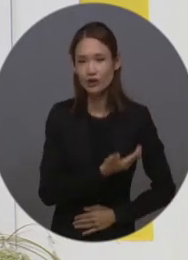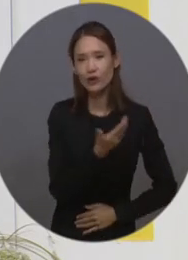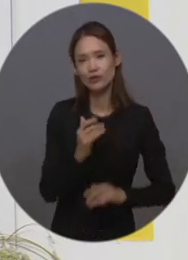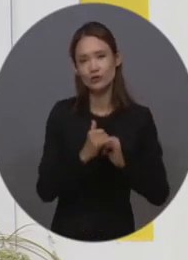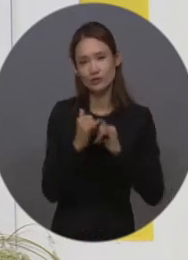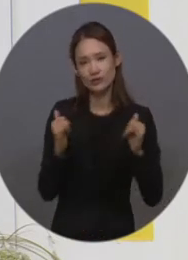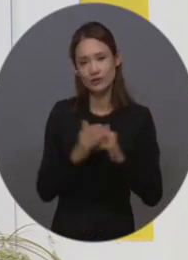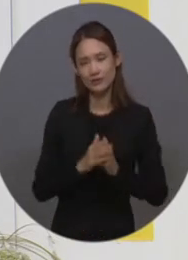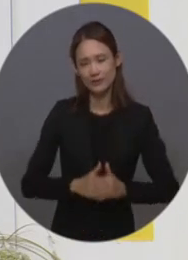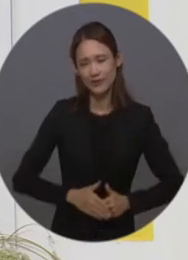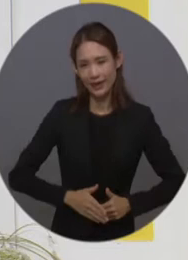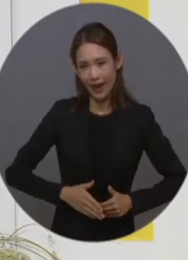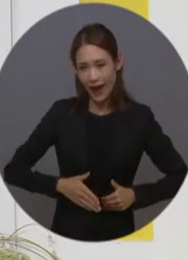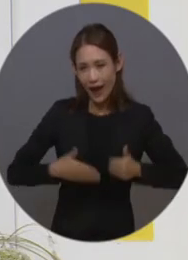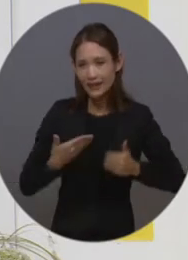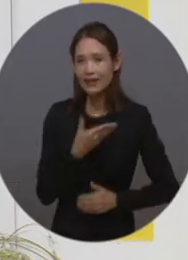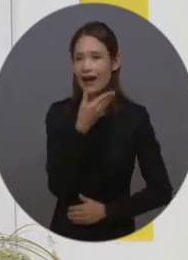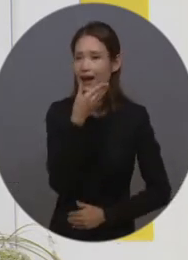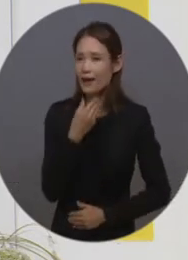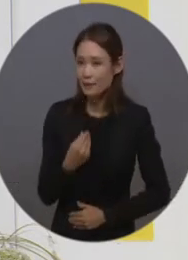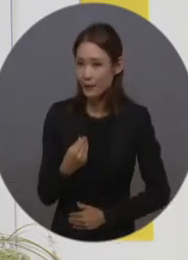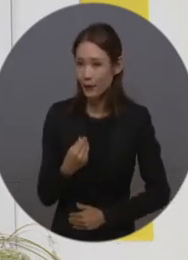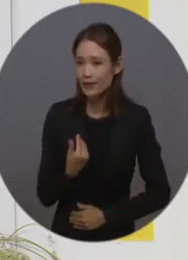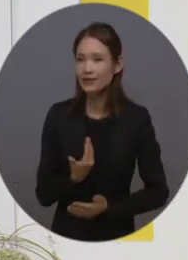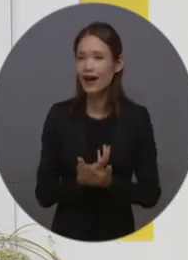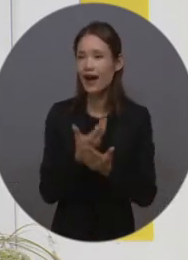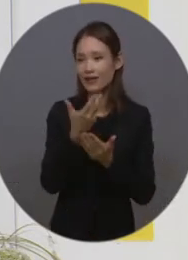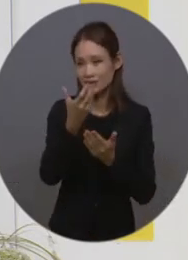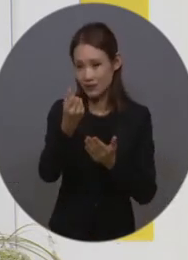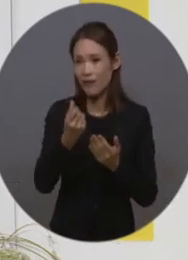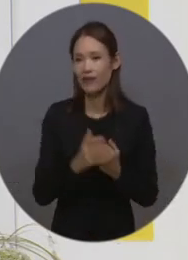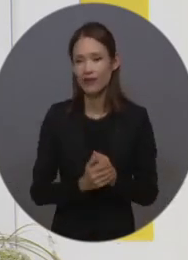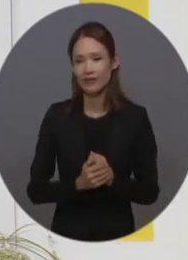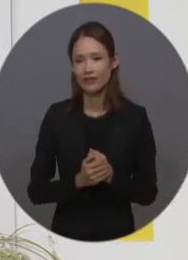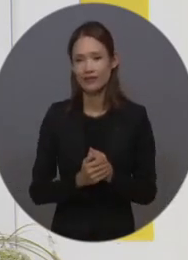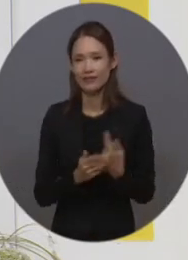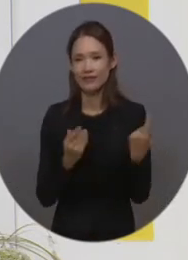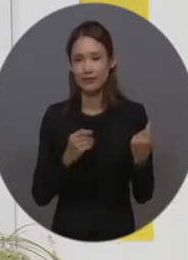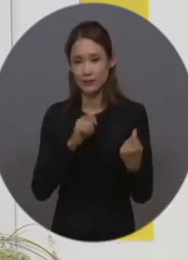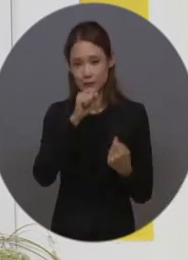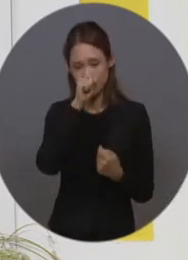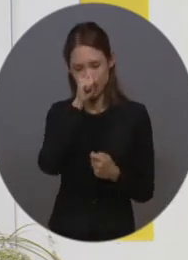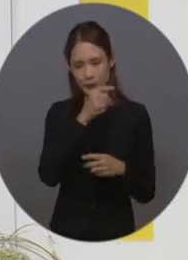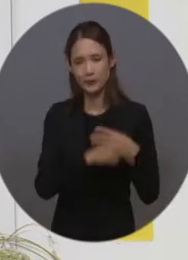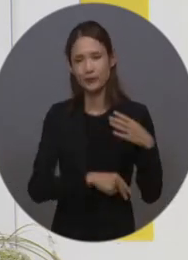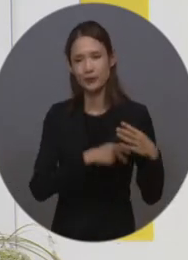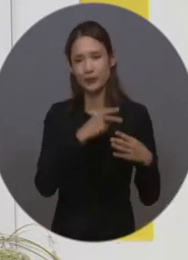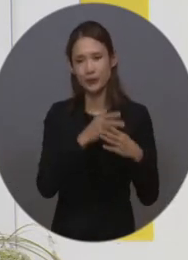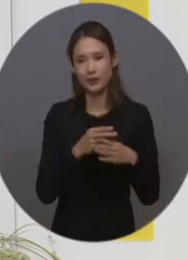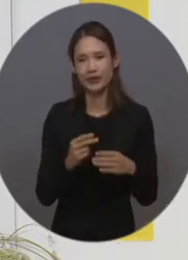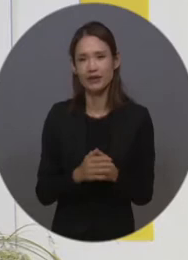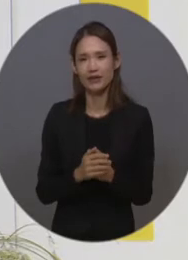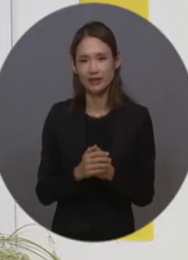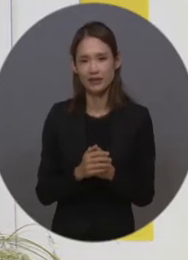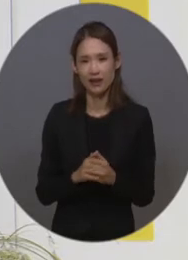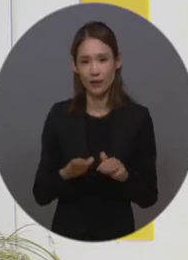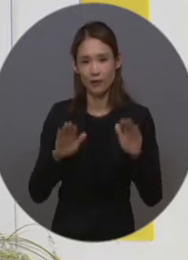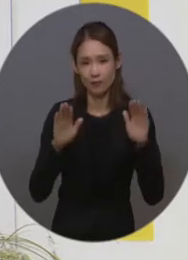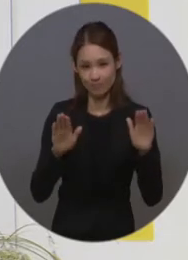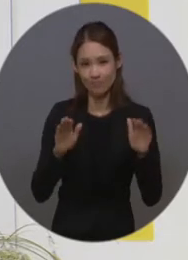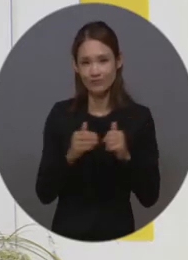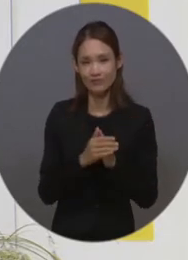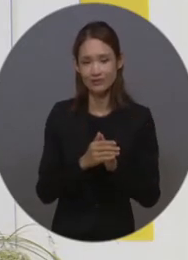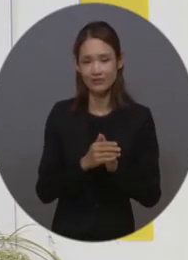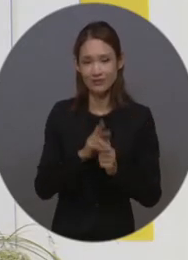국민들한테 포근한 행복을 가져다 주는 그런 아주 좋은 프로그램이기 때문에 오늘